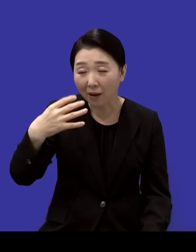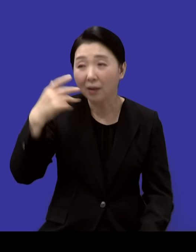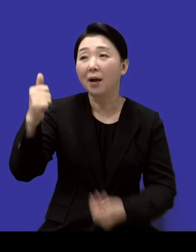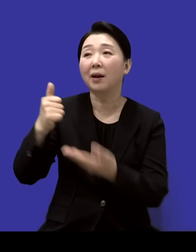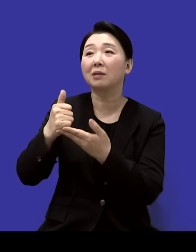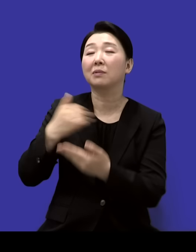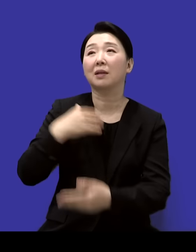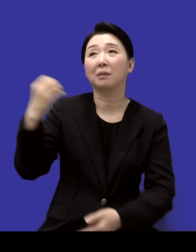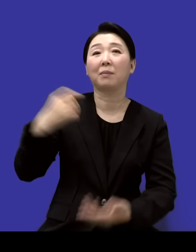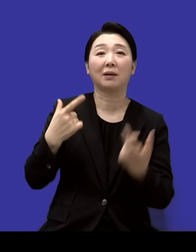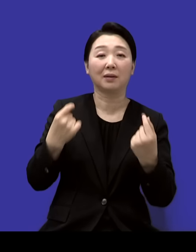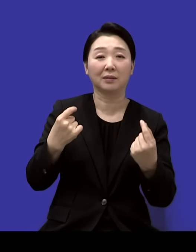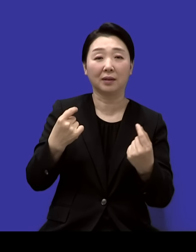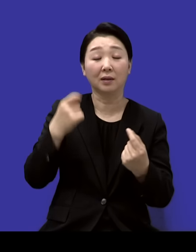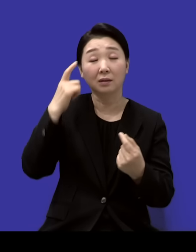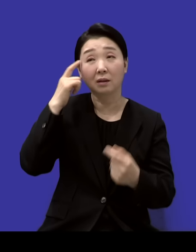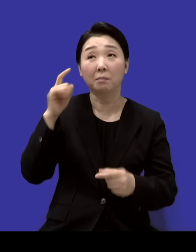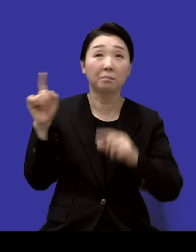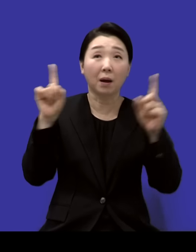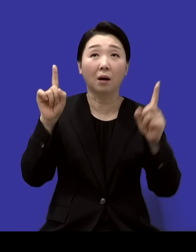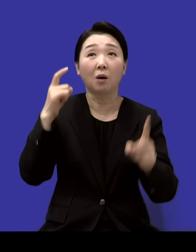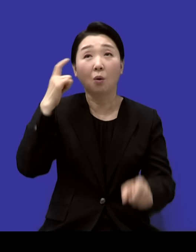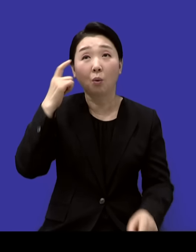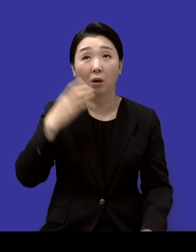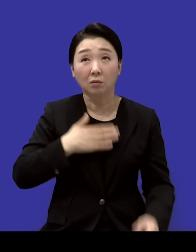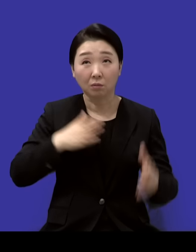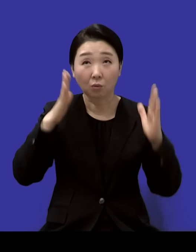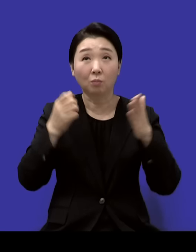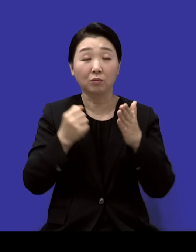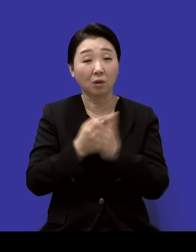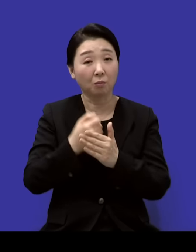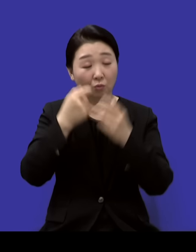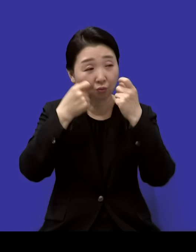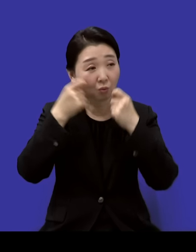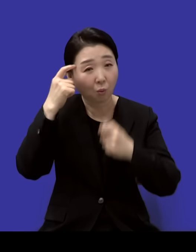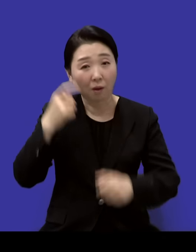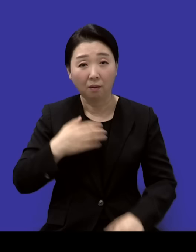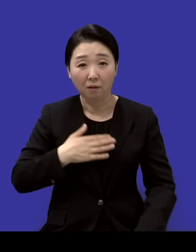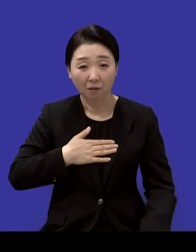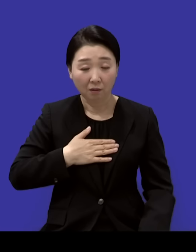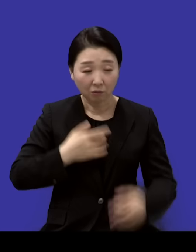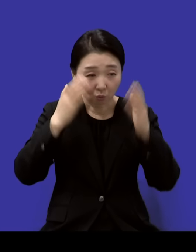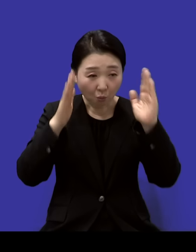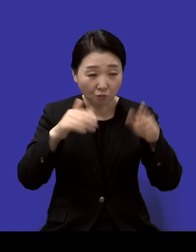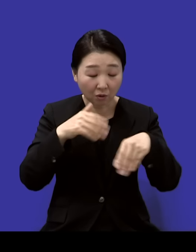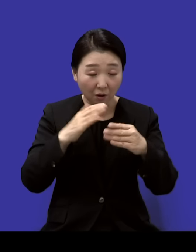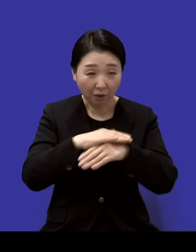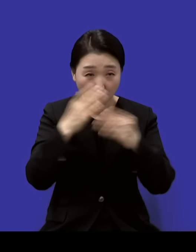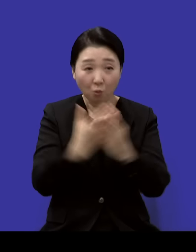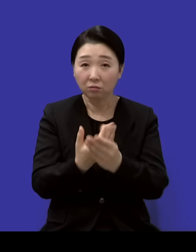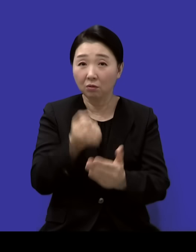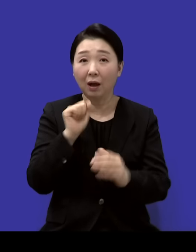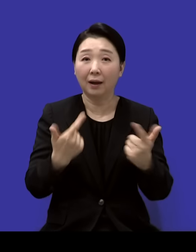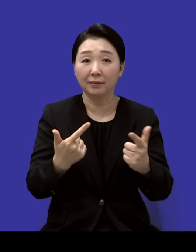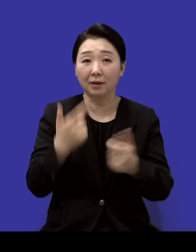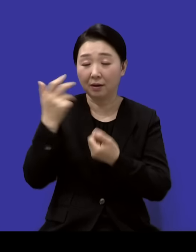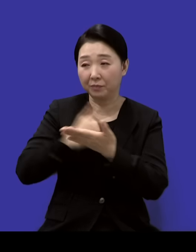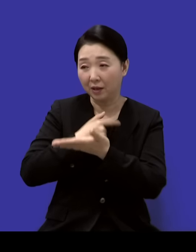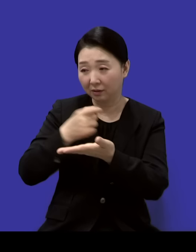그게 제 정신을 딱 깨우면서 네. 그렇지. 내가 왜 공부 때문에 이러고 있지? 예. 이게 내 전부가 아닌데 하나님 날 크게